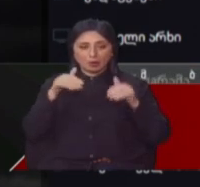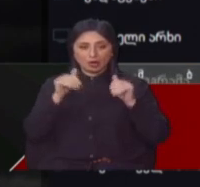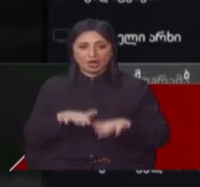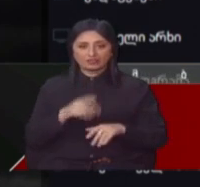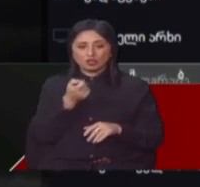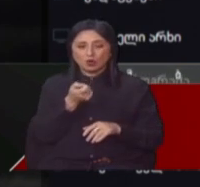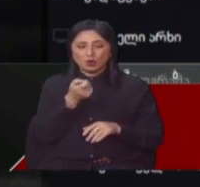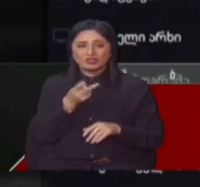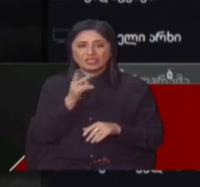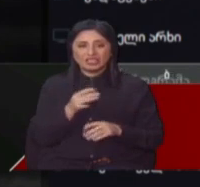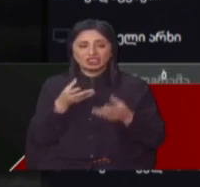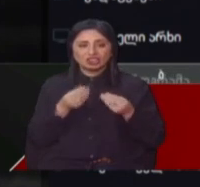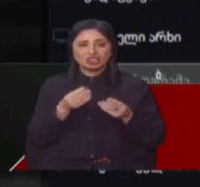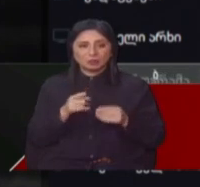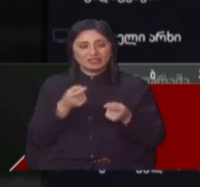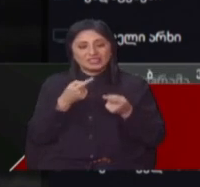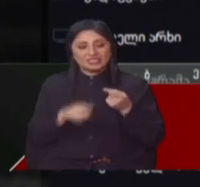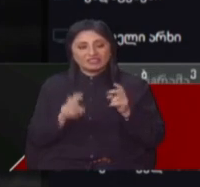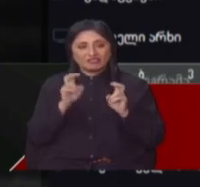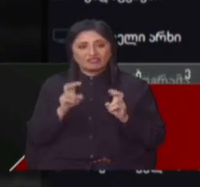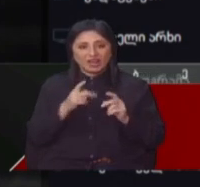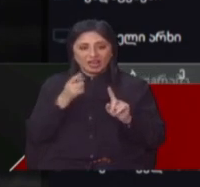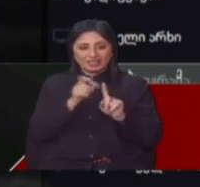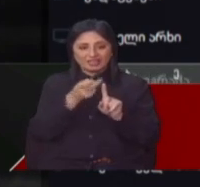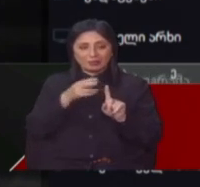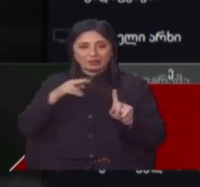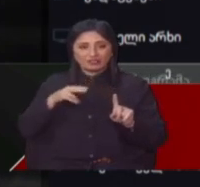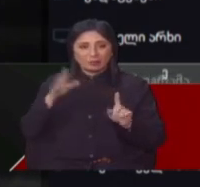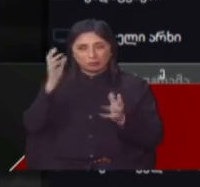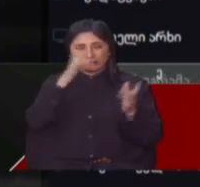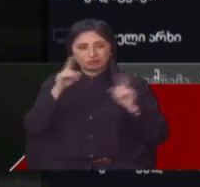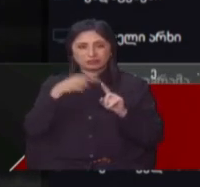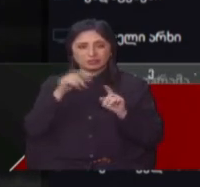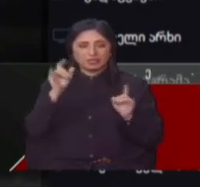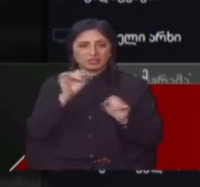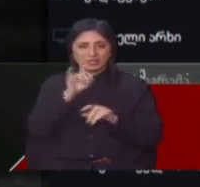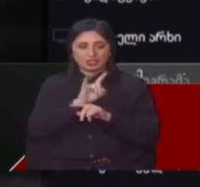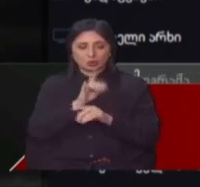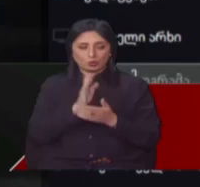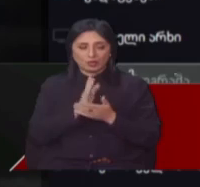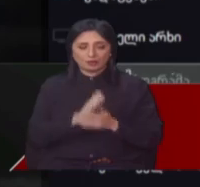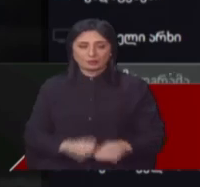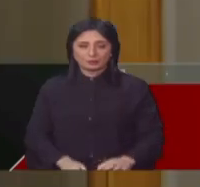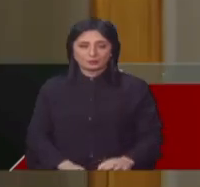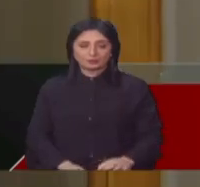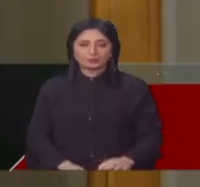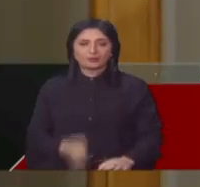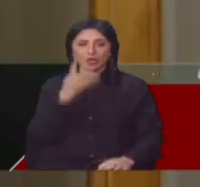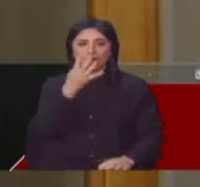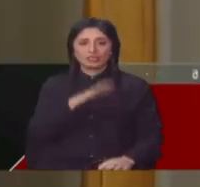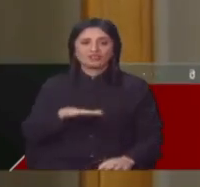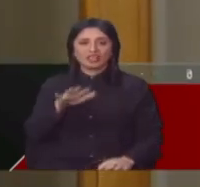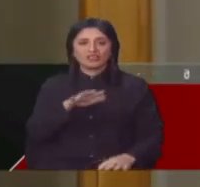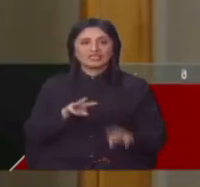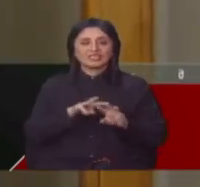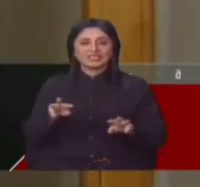გადაწყვეტილების ოდნავაც კი შერბილებულად ან სხვაგვარად ინტერპრეტაცია ან ბოდვა ან უბრალოდ სიცრუეა. Ოთხი ქვეყნის საგარეო